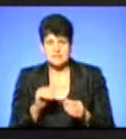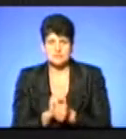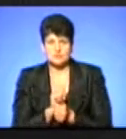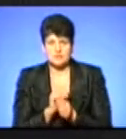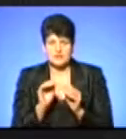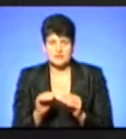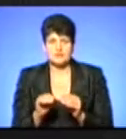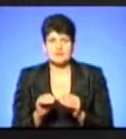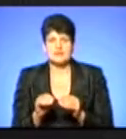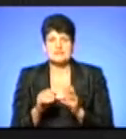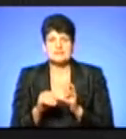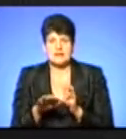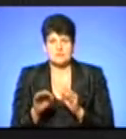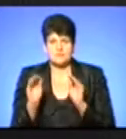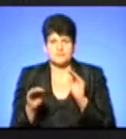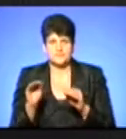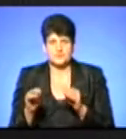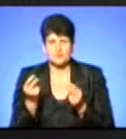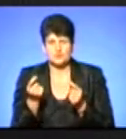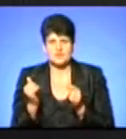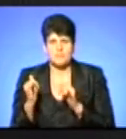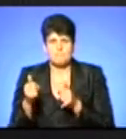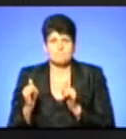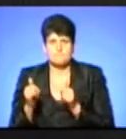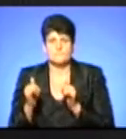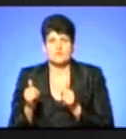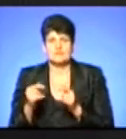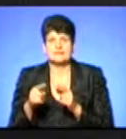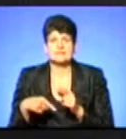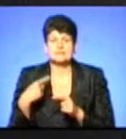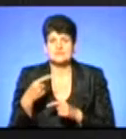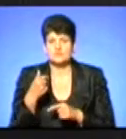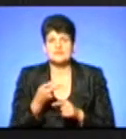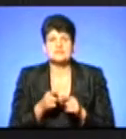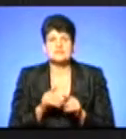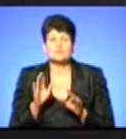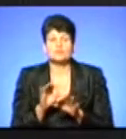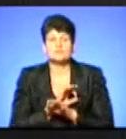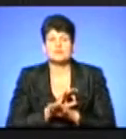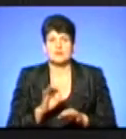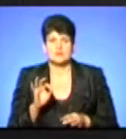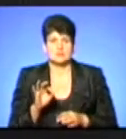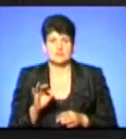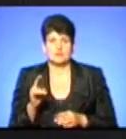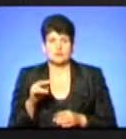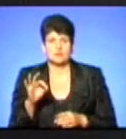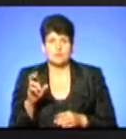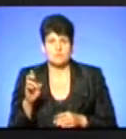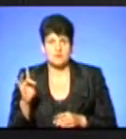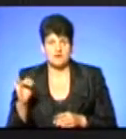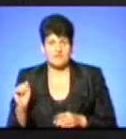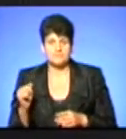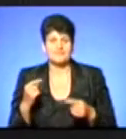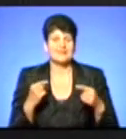рослинність, прикидати зверху землею, дещо полити пару разів, і на слідуючий рік це будуть прекрасні органічні добрива. Це один варіант.